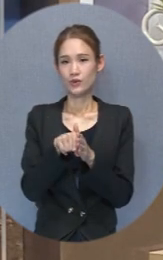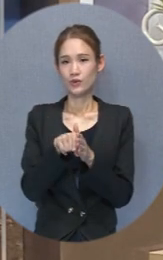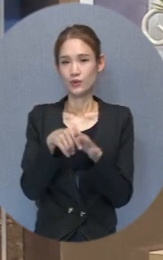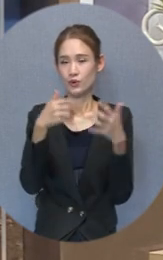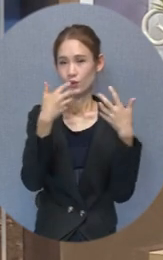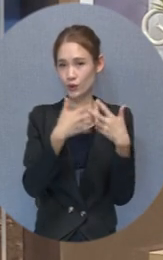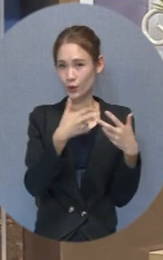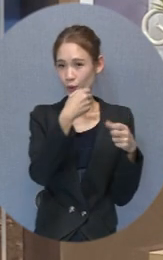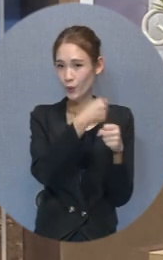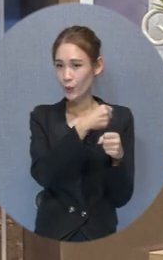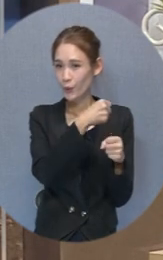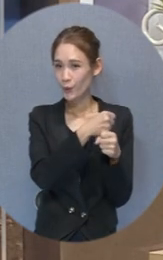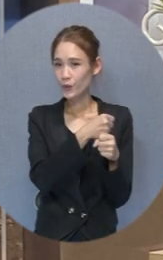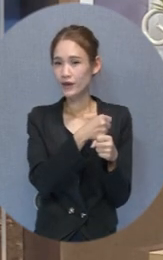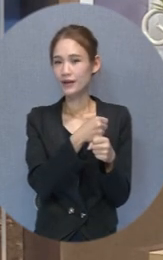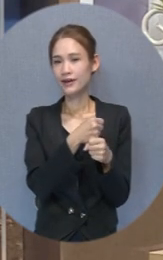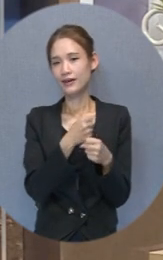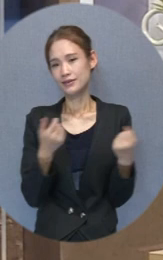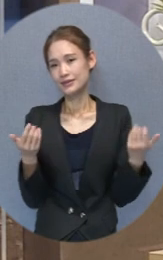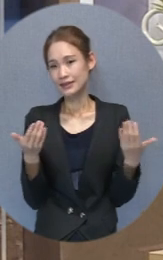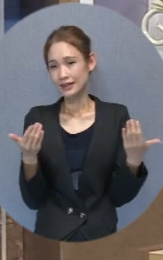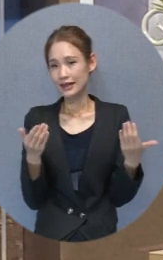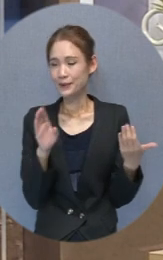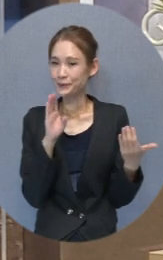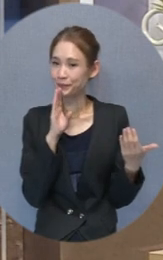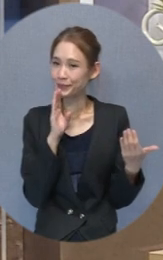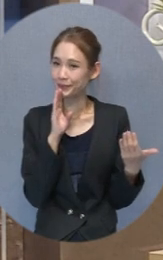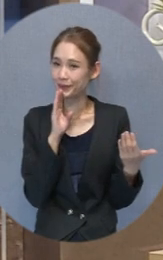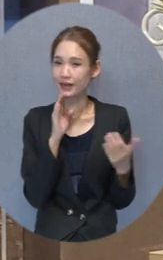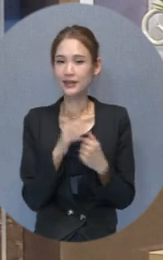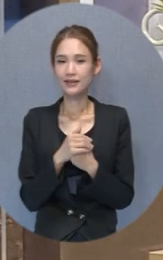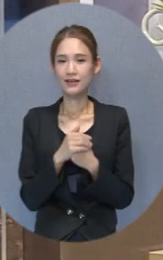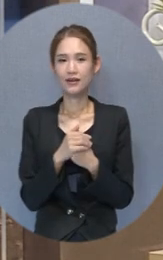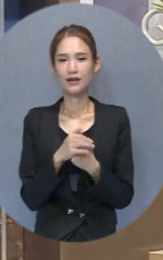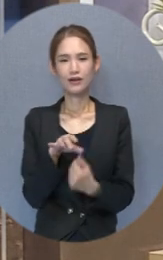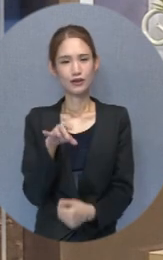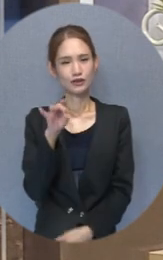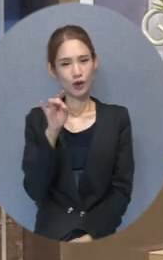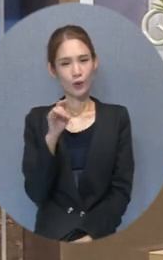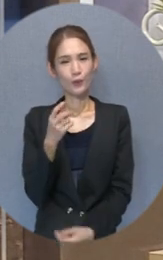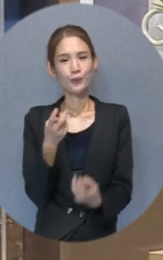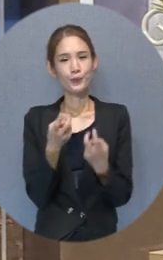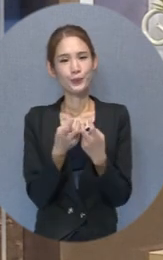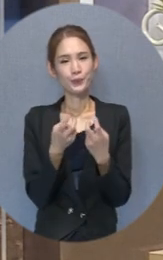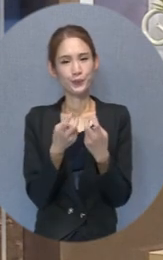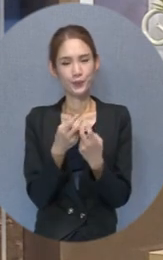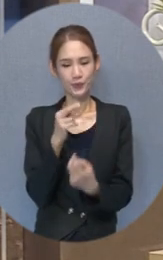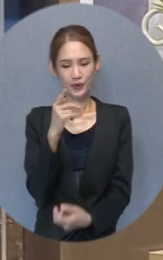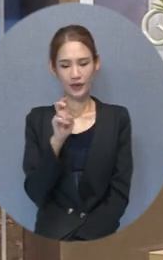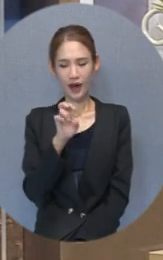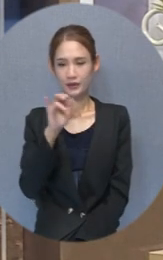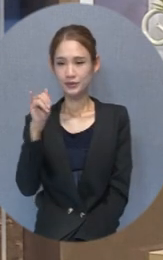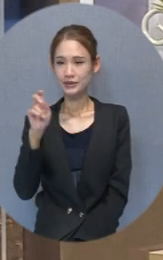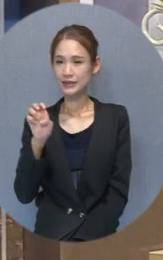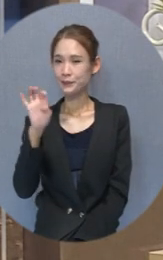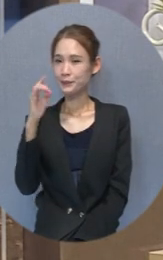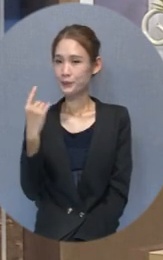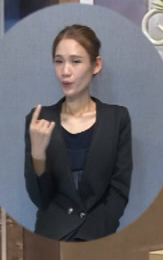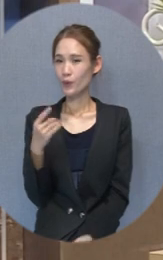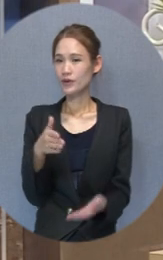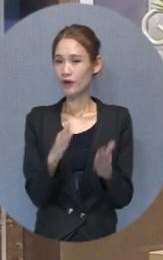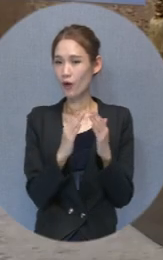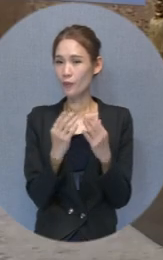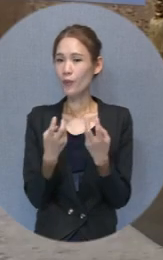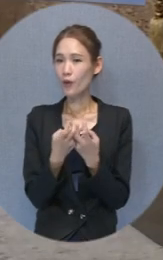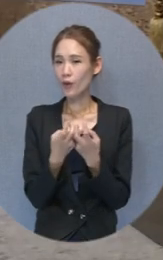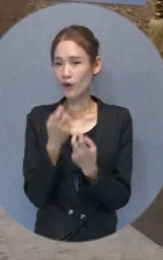위한 그런 또 교구를 만드는 기업인데 처음에는 어떻게 이 담심포를 설립하게